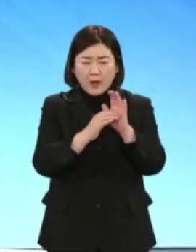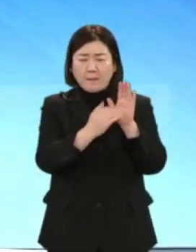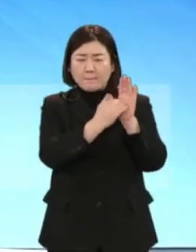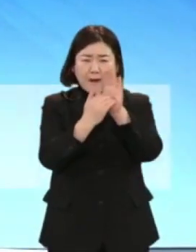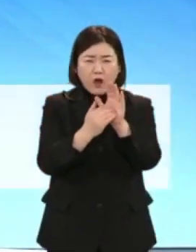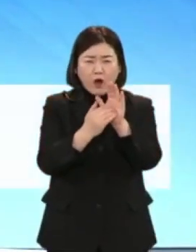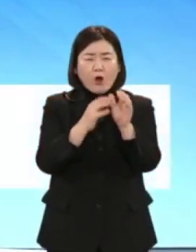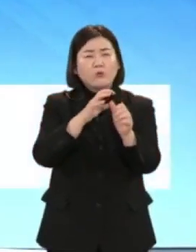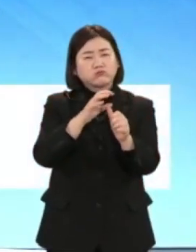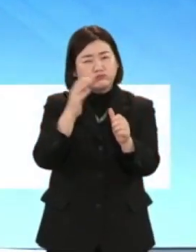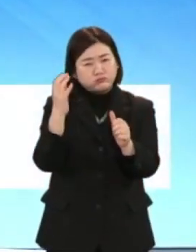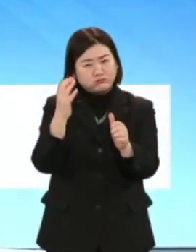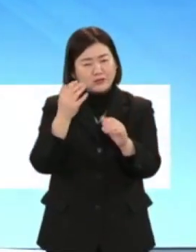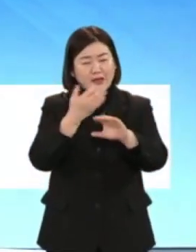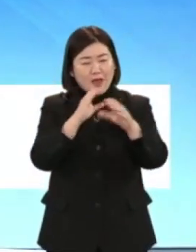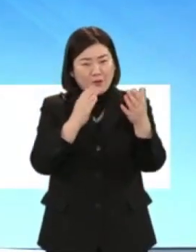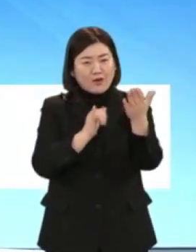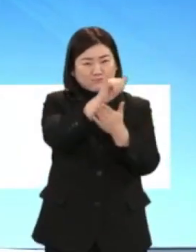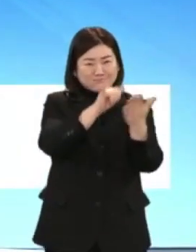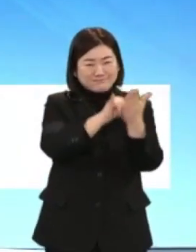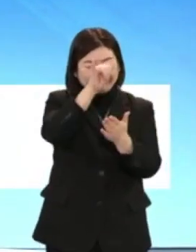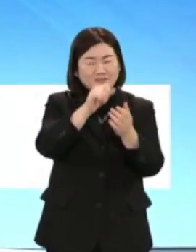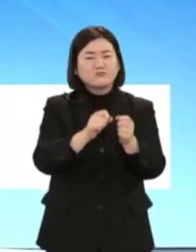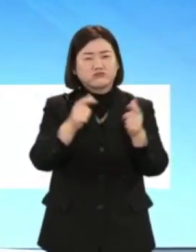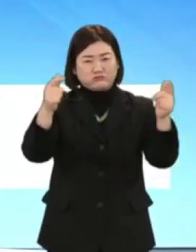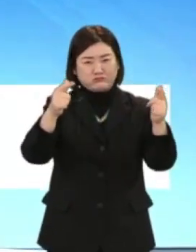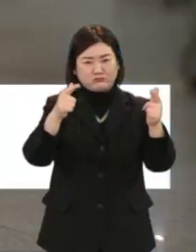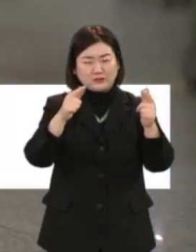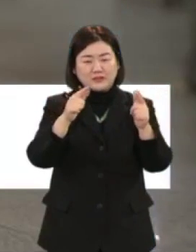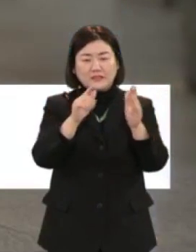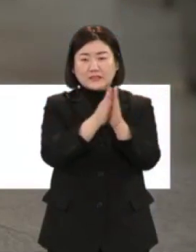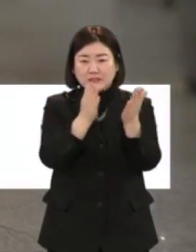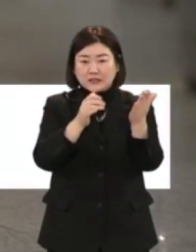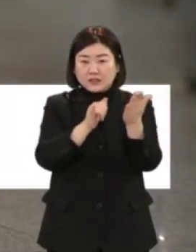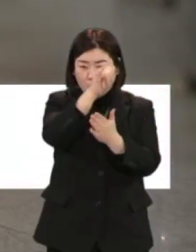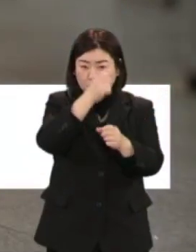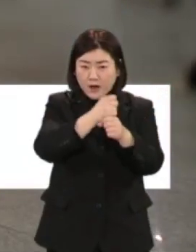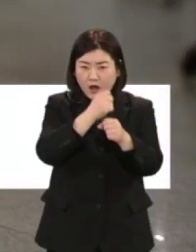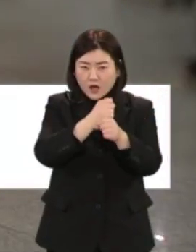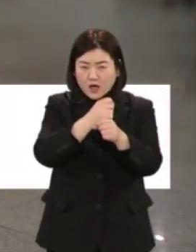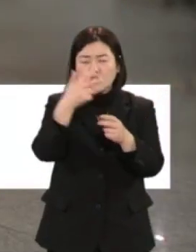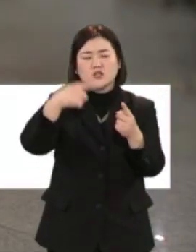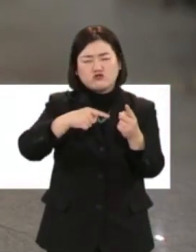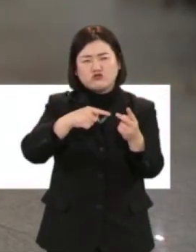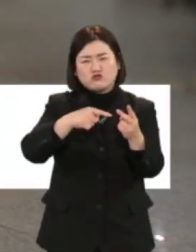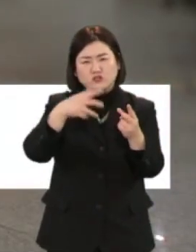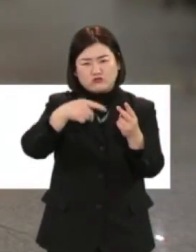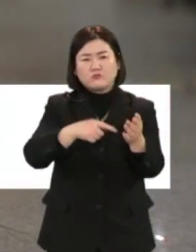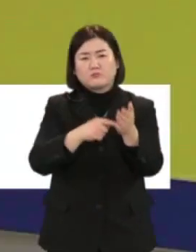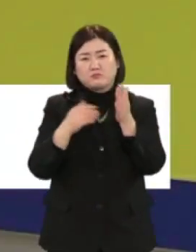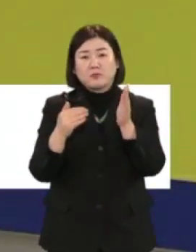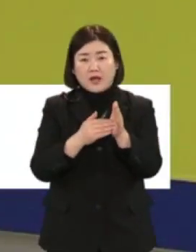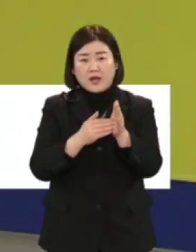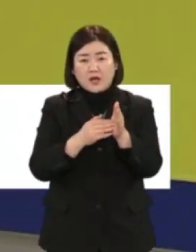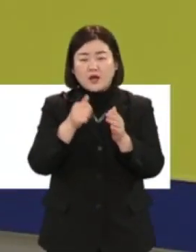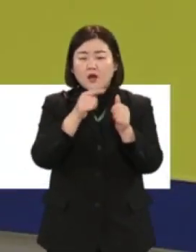코로나19 방역조치 완화와 함께 해외여행 수요가 늘면서 여권 발급의 최대 2주가량 소요되는 것으로 나타났습니다